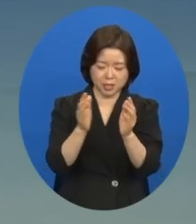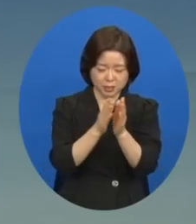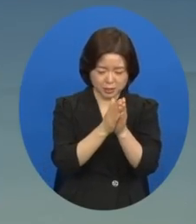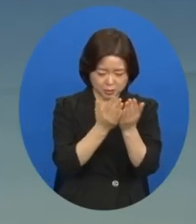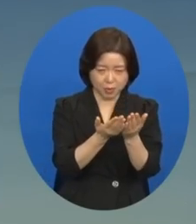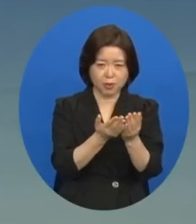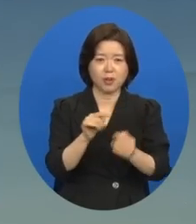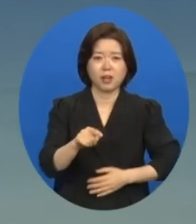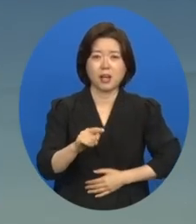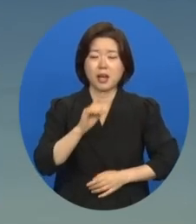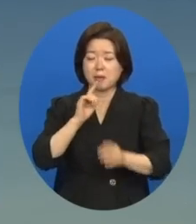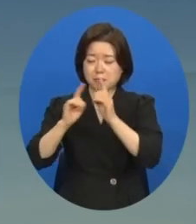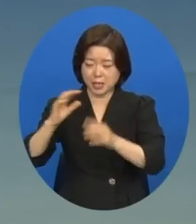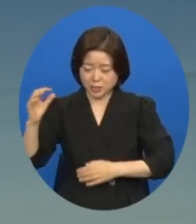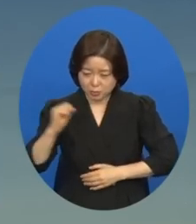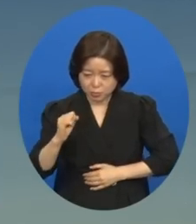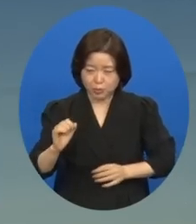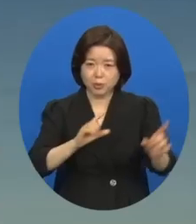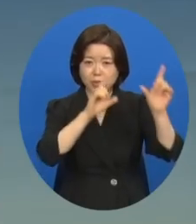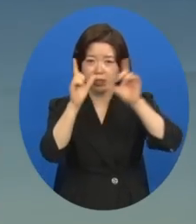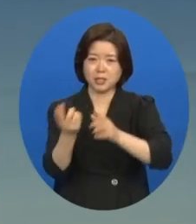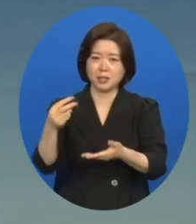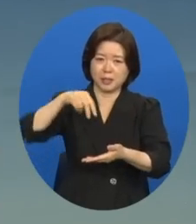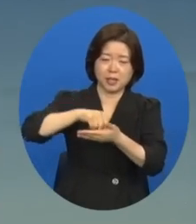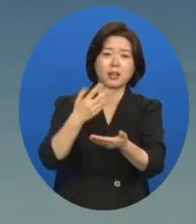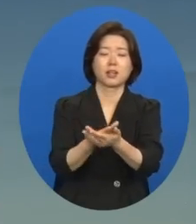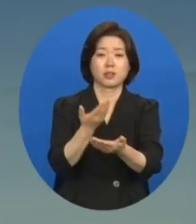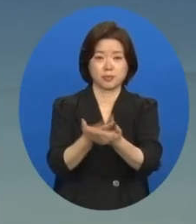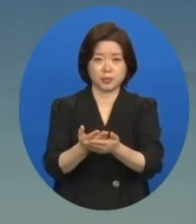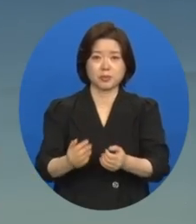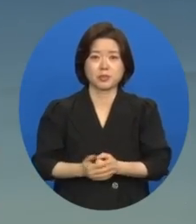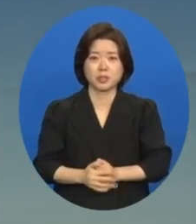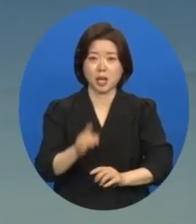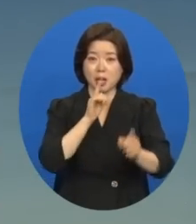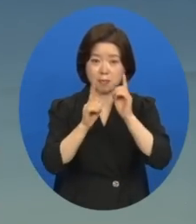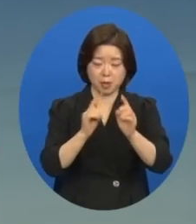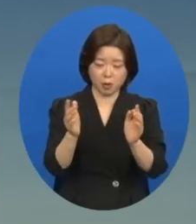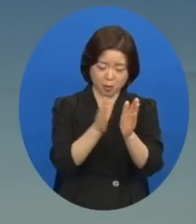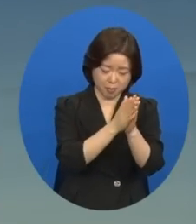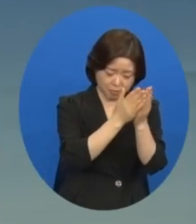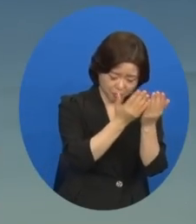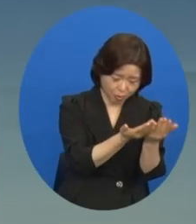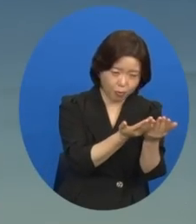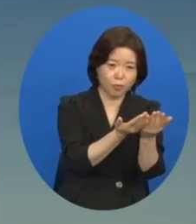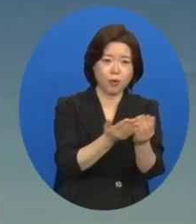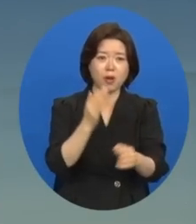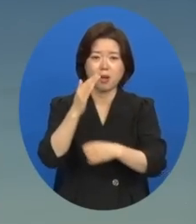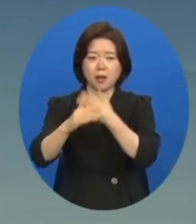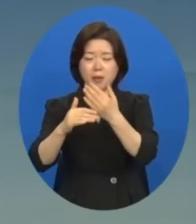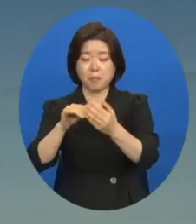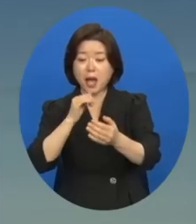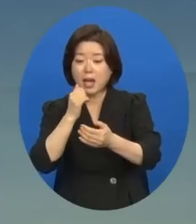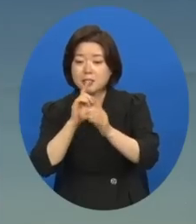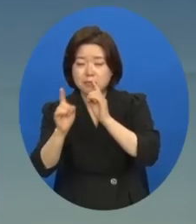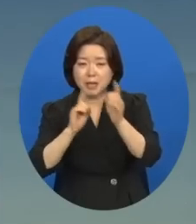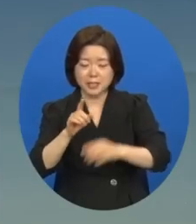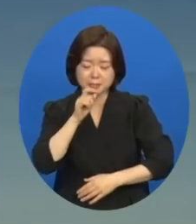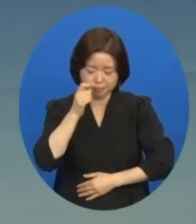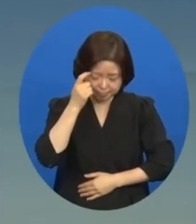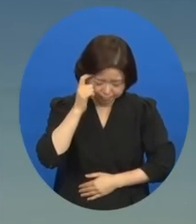말씀으로 사는 삶이 일어나게 하여 주옵소서. 말씀을 펴고 말씀을